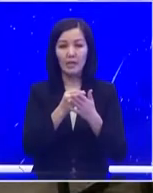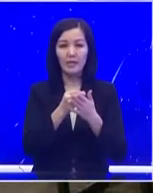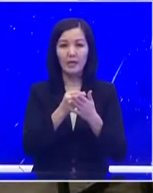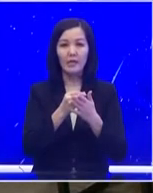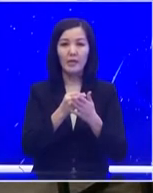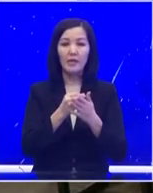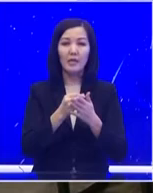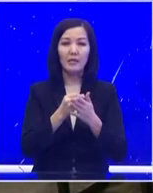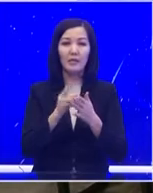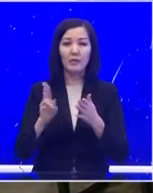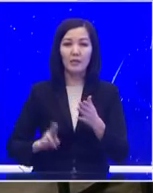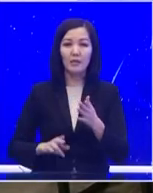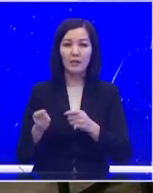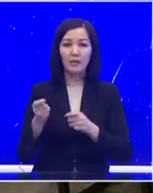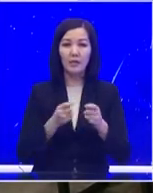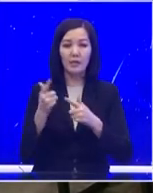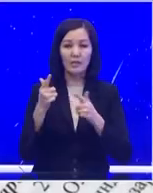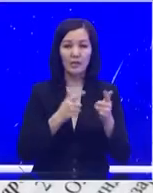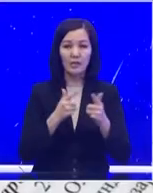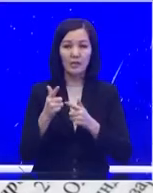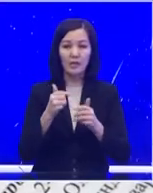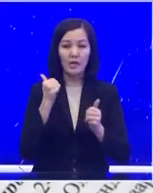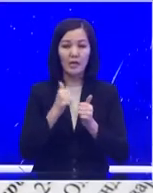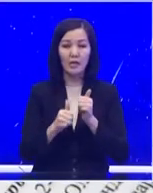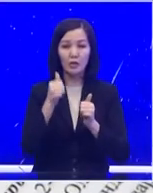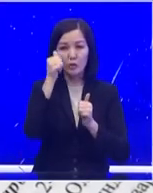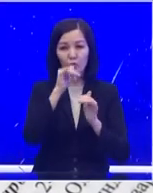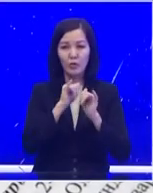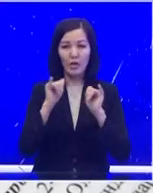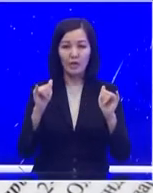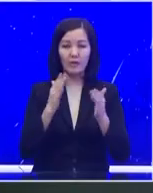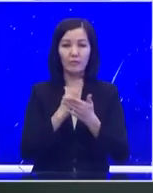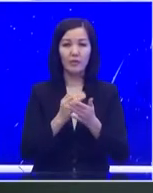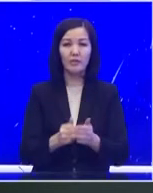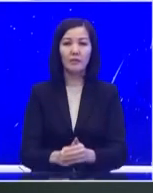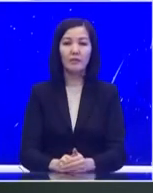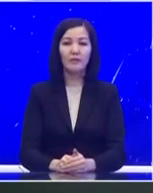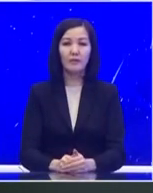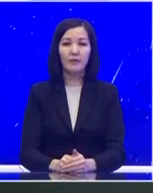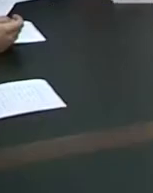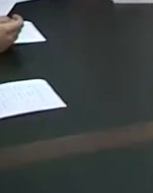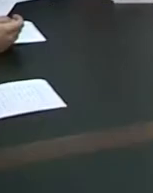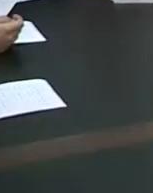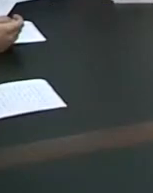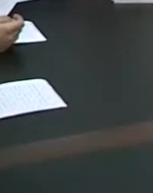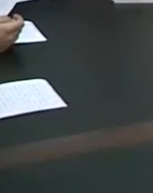басшылығы жәрдемге даяр жастардың жыл сайын артып жатқанын айтады. Айзада Оразалы, Айдос Қалиев, Жетісу телеарнасы.